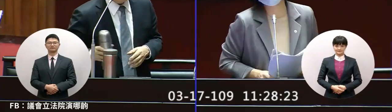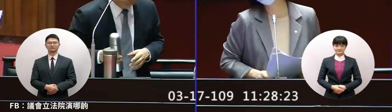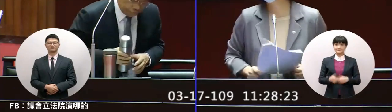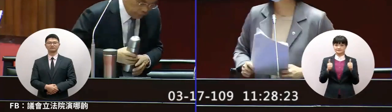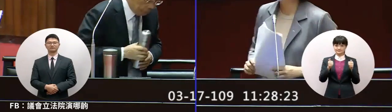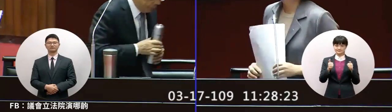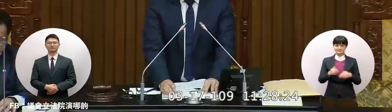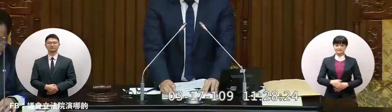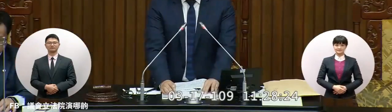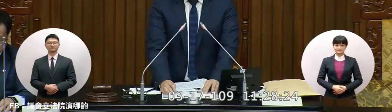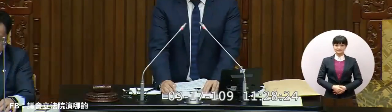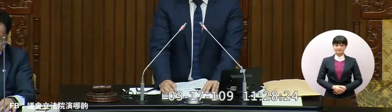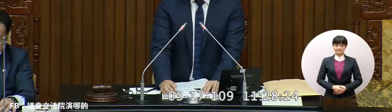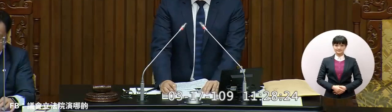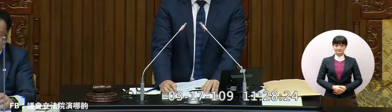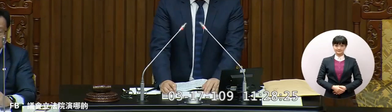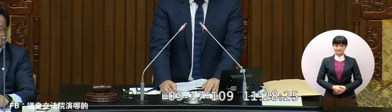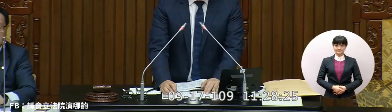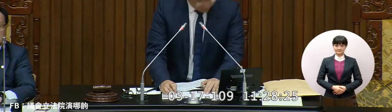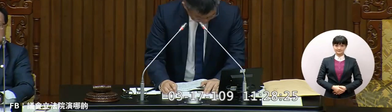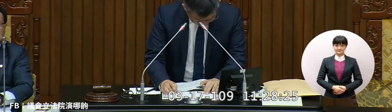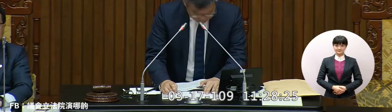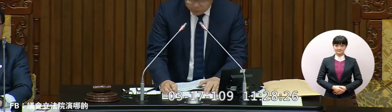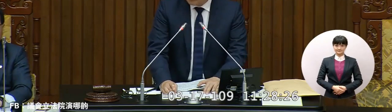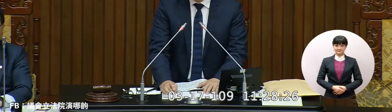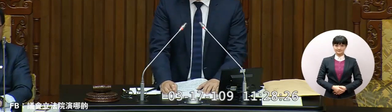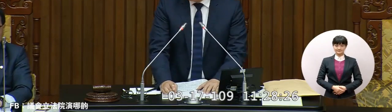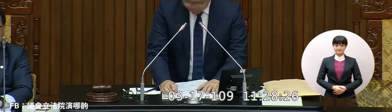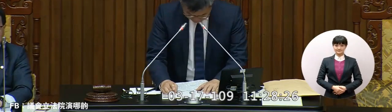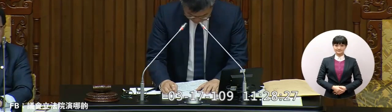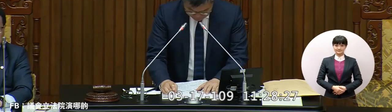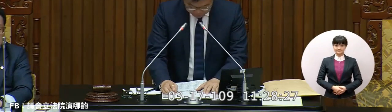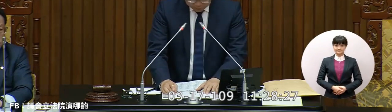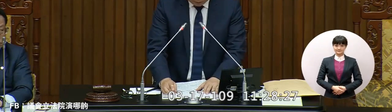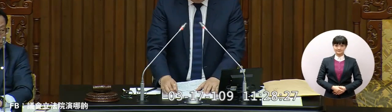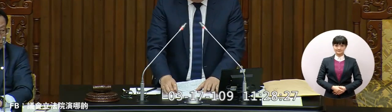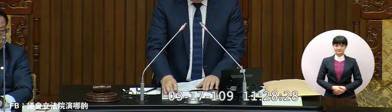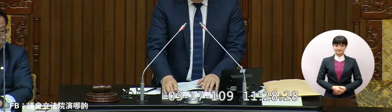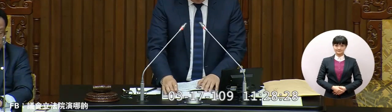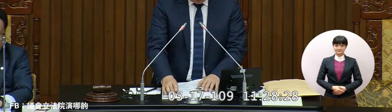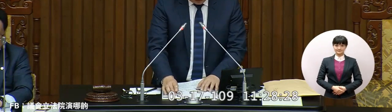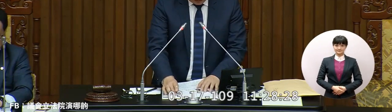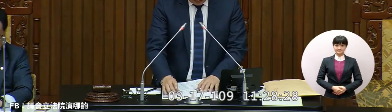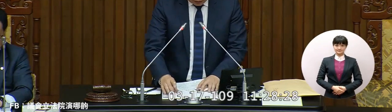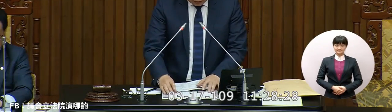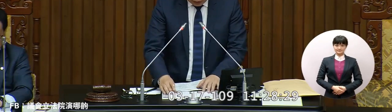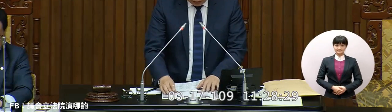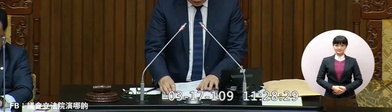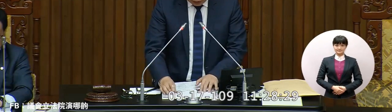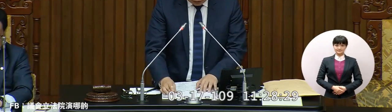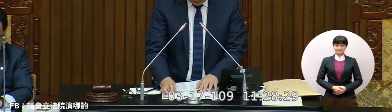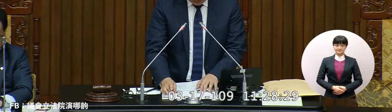好，谢谢。接着请。